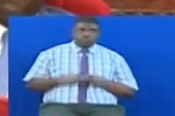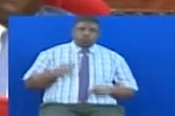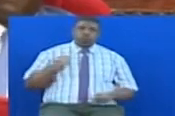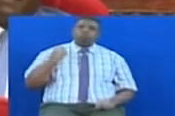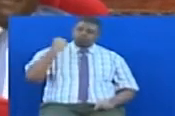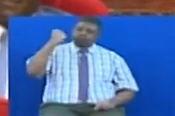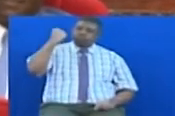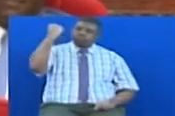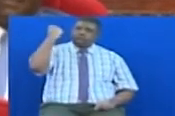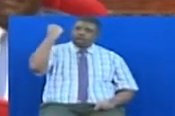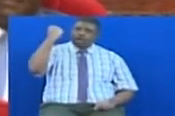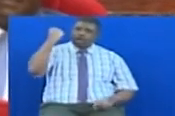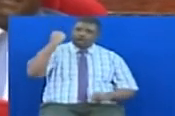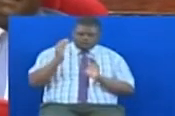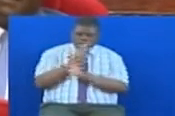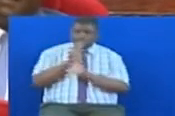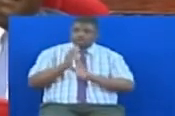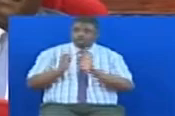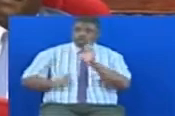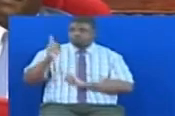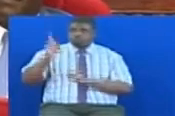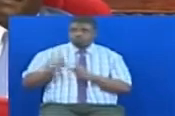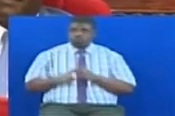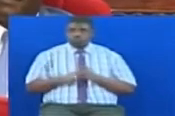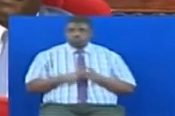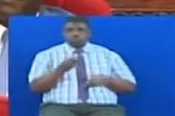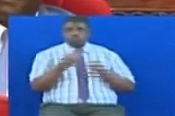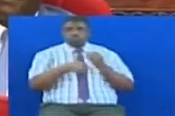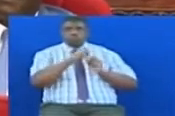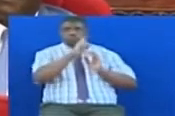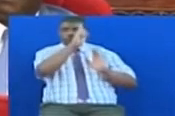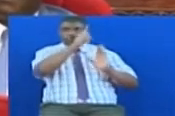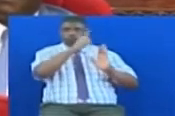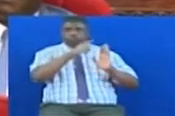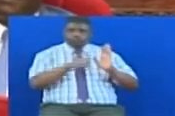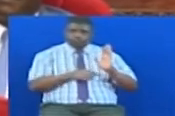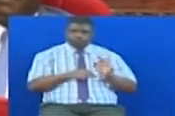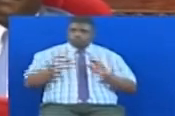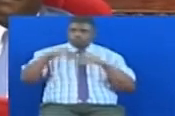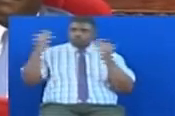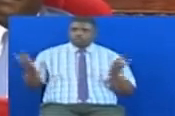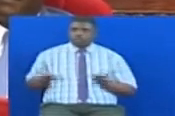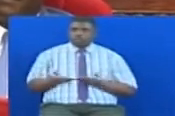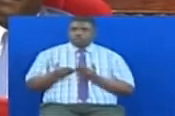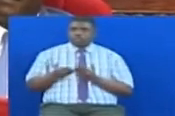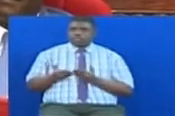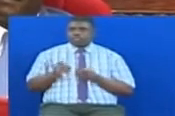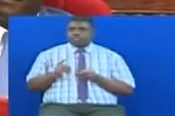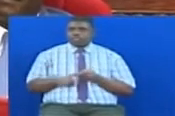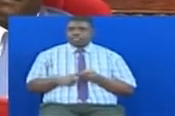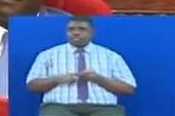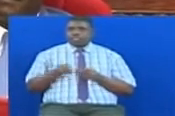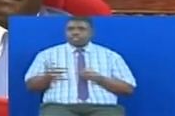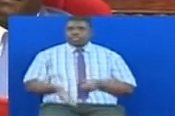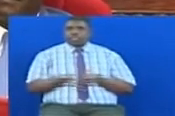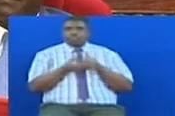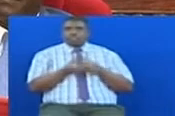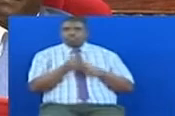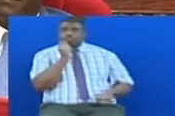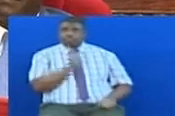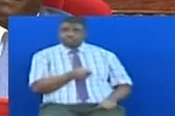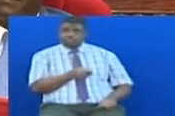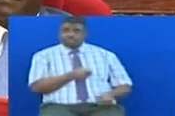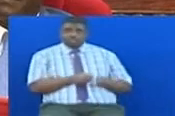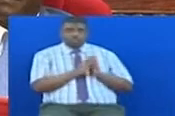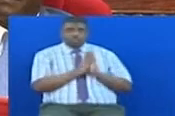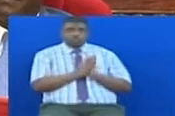uchumi, poromoka kwa uchumi duniani. Mheshimiwa Naibu Speaker, Mheshimiwa Naibu Speaker, pia nawashukuru wapiga kura wangu wa jimbo la Kahama